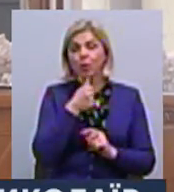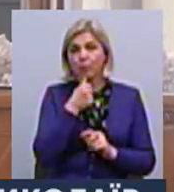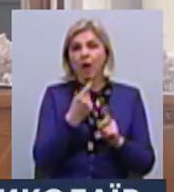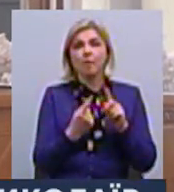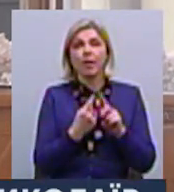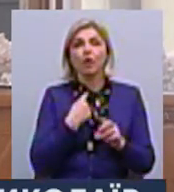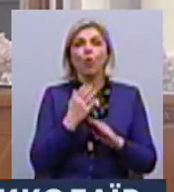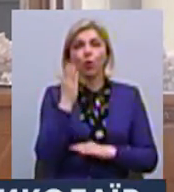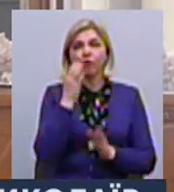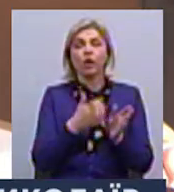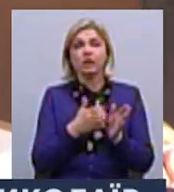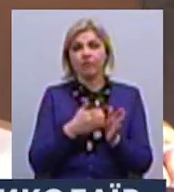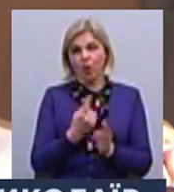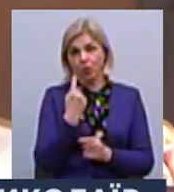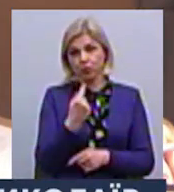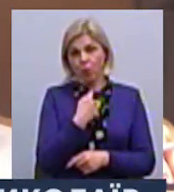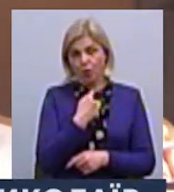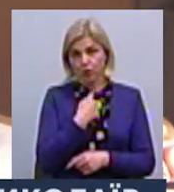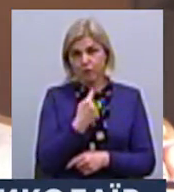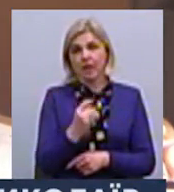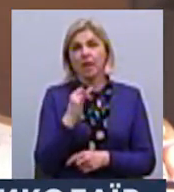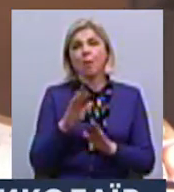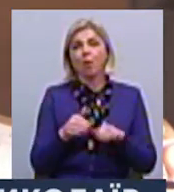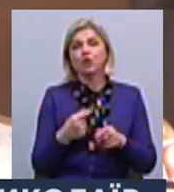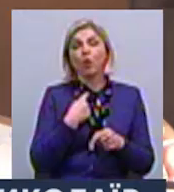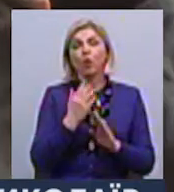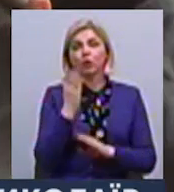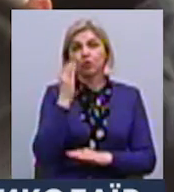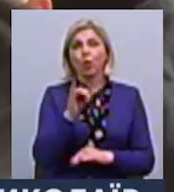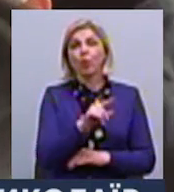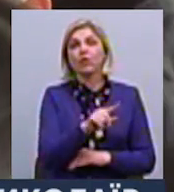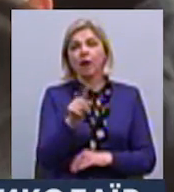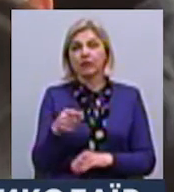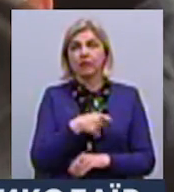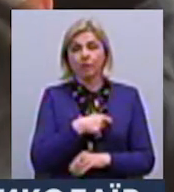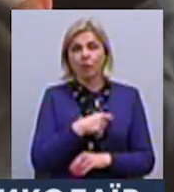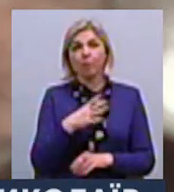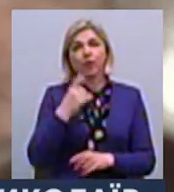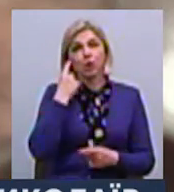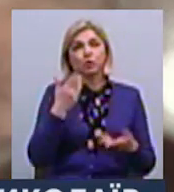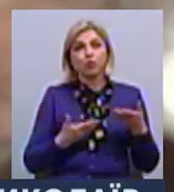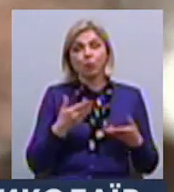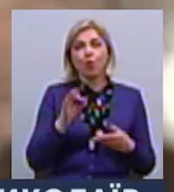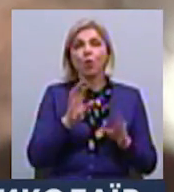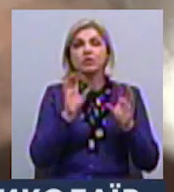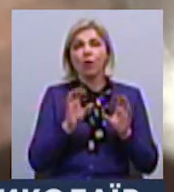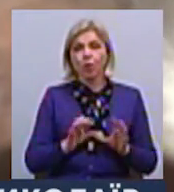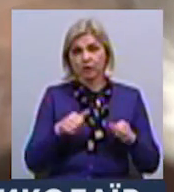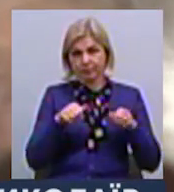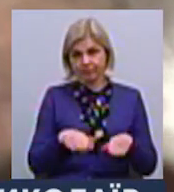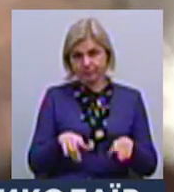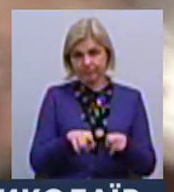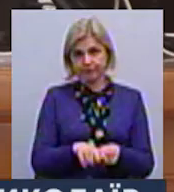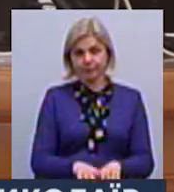не вистачило одного голосу. Після голосування у деяких депутатів виникли сумніви щодо законності прийняття такого